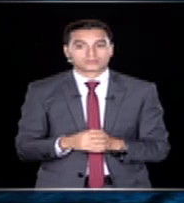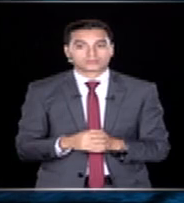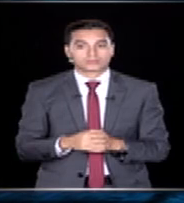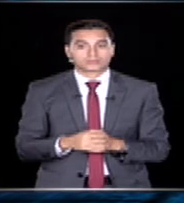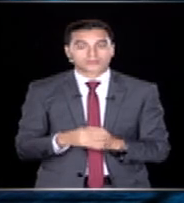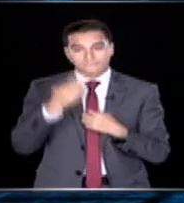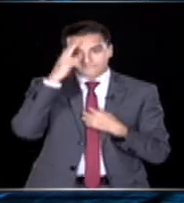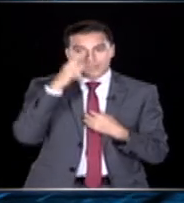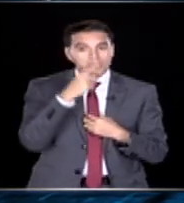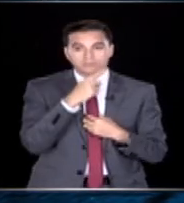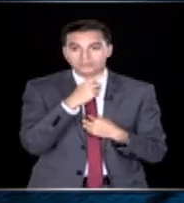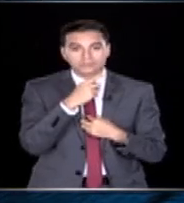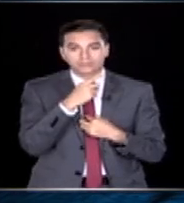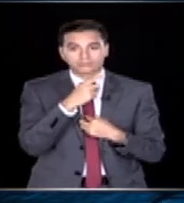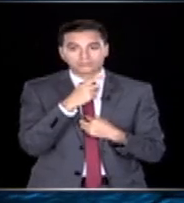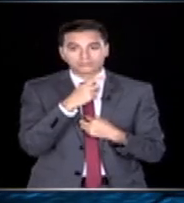مين دي يا محمد؟